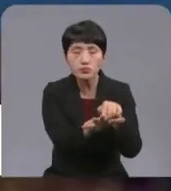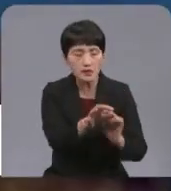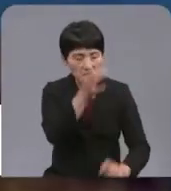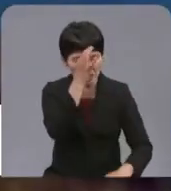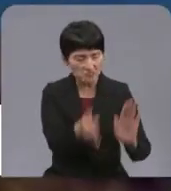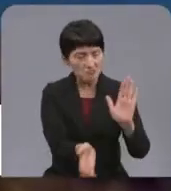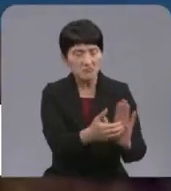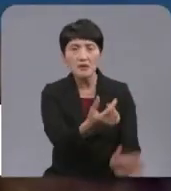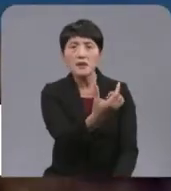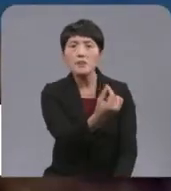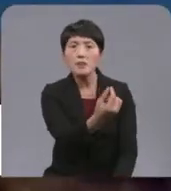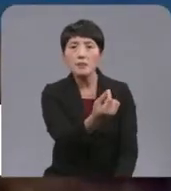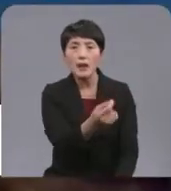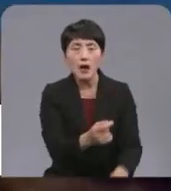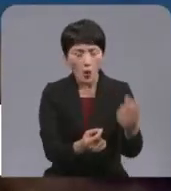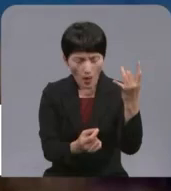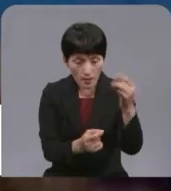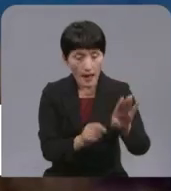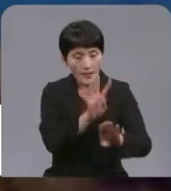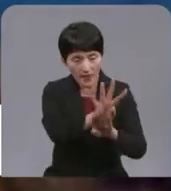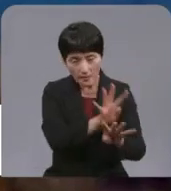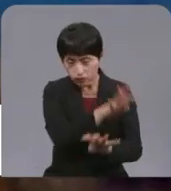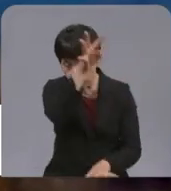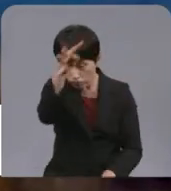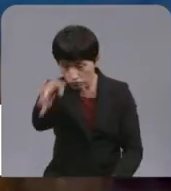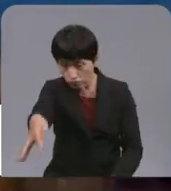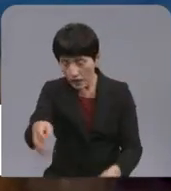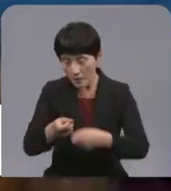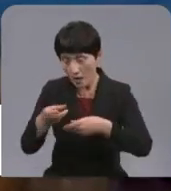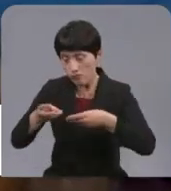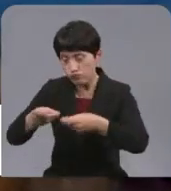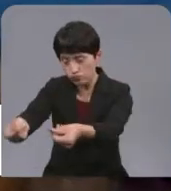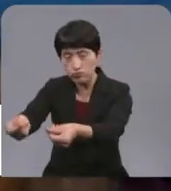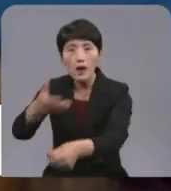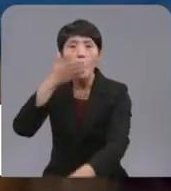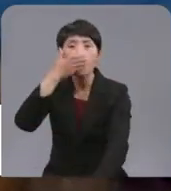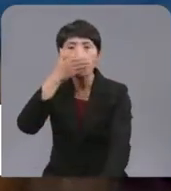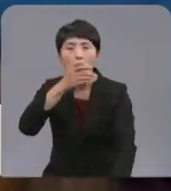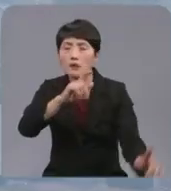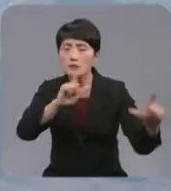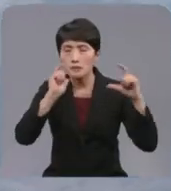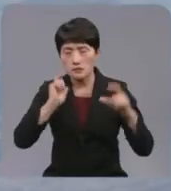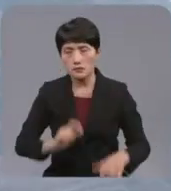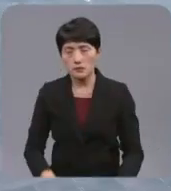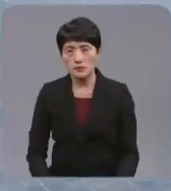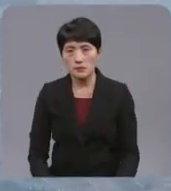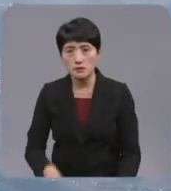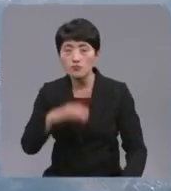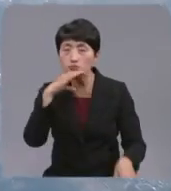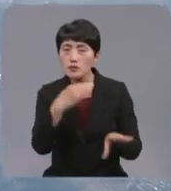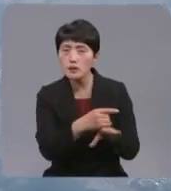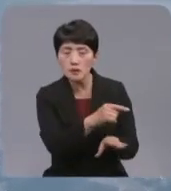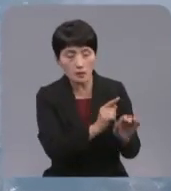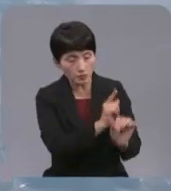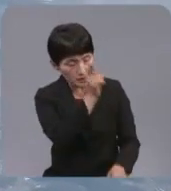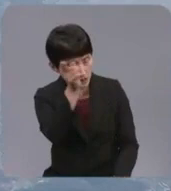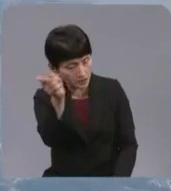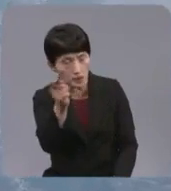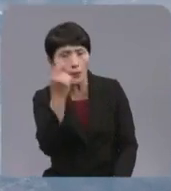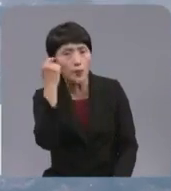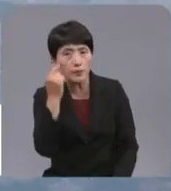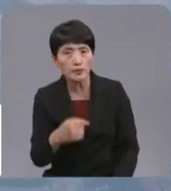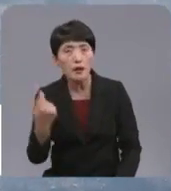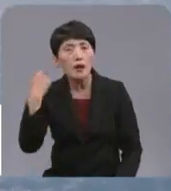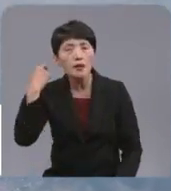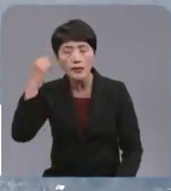февраля примечательно что северокорейские СМИ осветили запуск уже через час после его осуществления 20